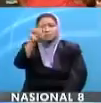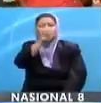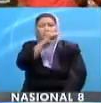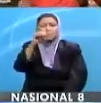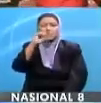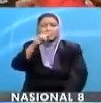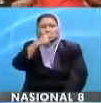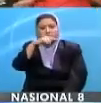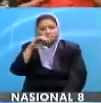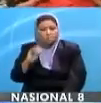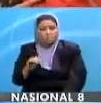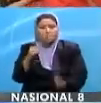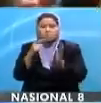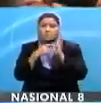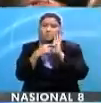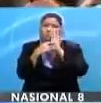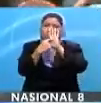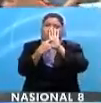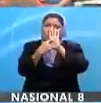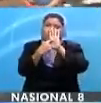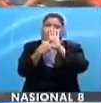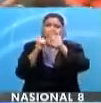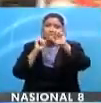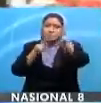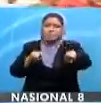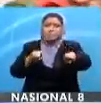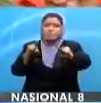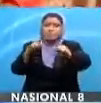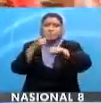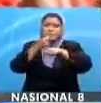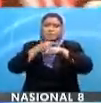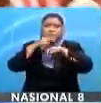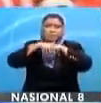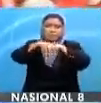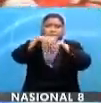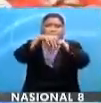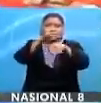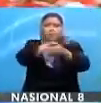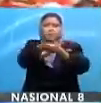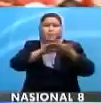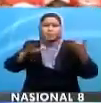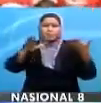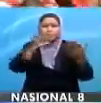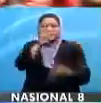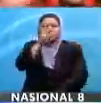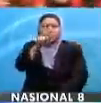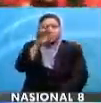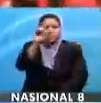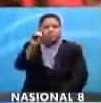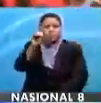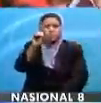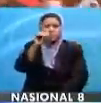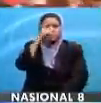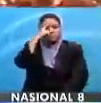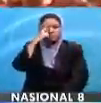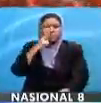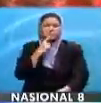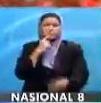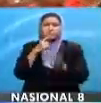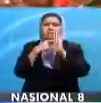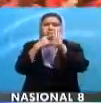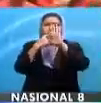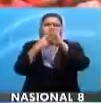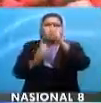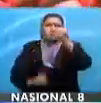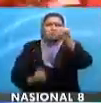Ia sebagai reaksi terhadap Perhimpunan Bersih 4, 29 dan 30 Ogos lalu bagi menyatakan sokongan terhadap